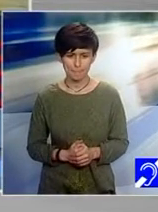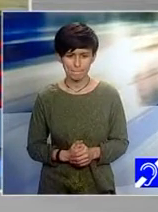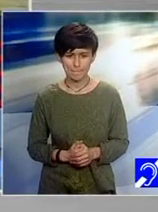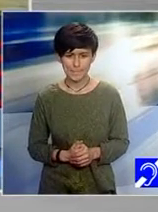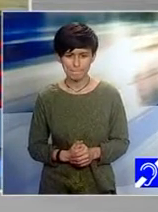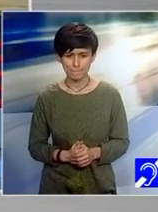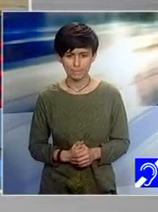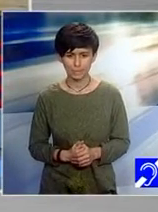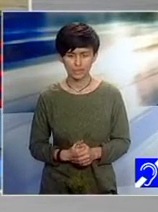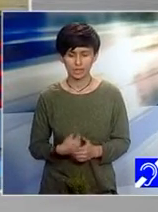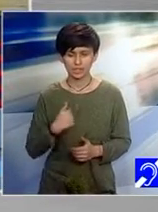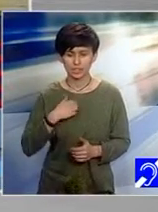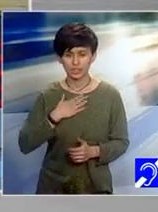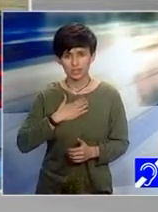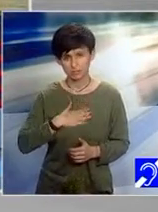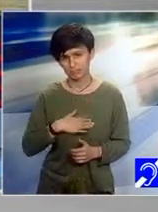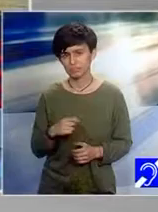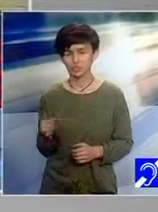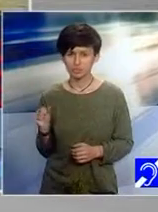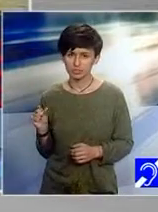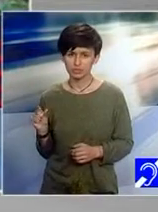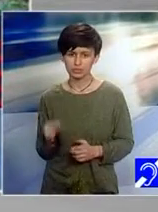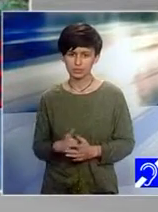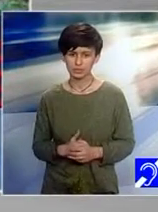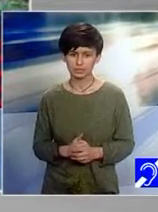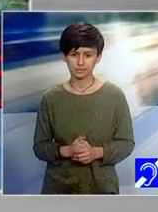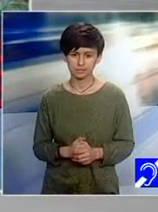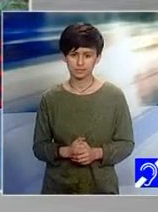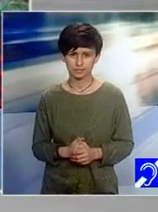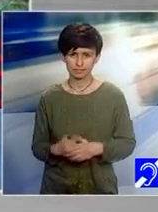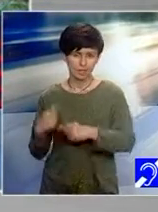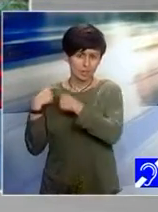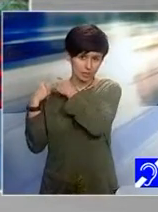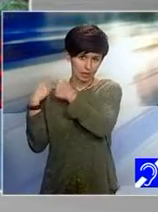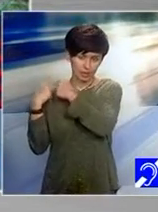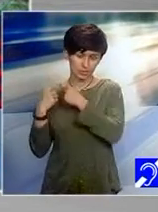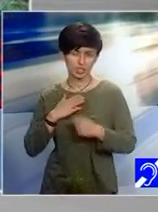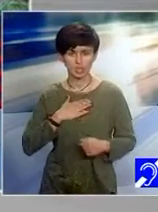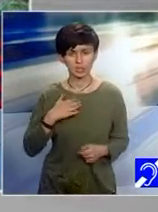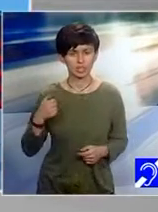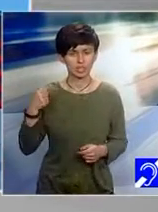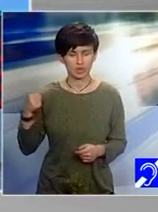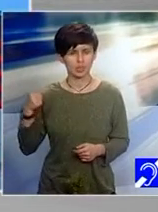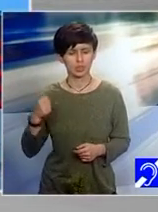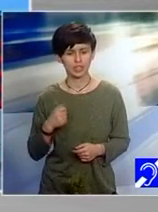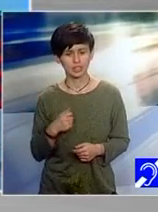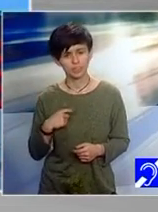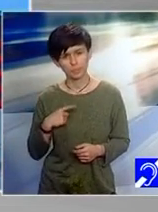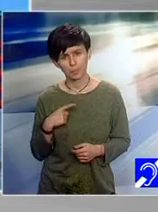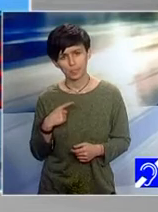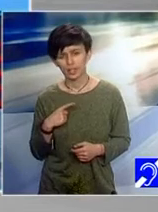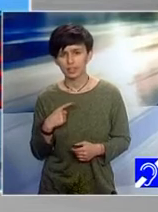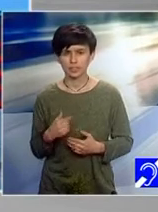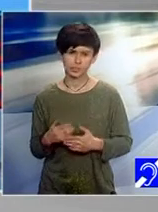Încerc să fiu cât mai succint. Da, originele mele armenești merg înapoi până